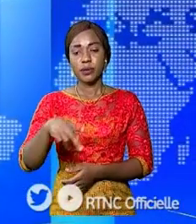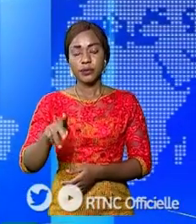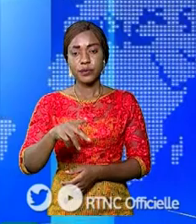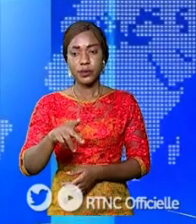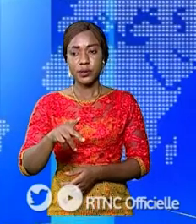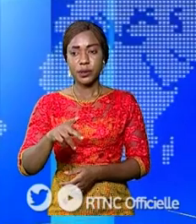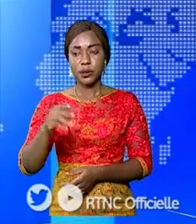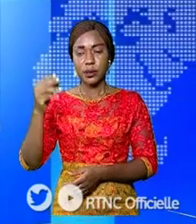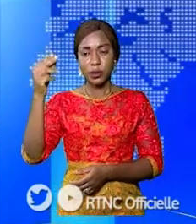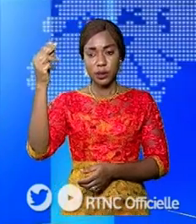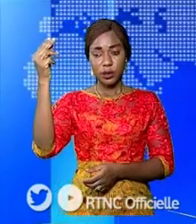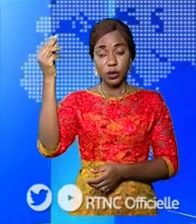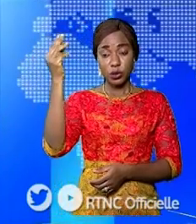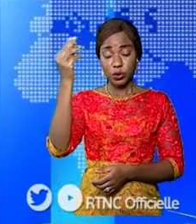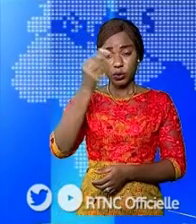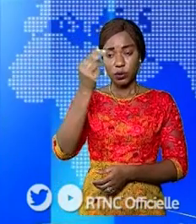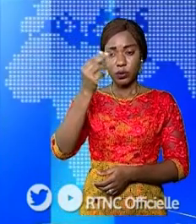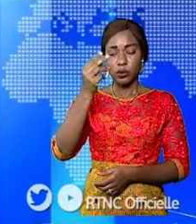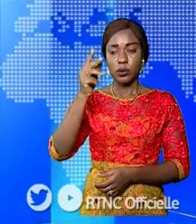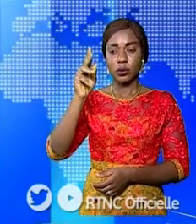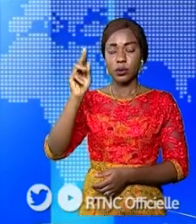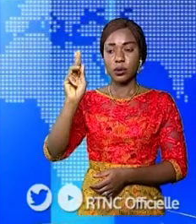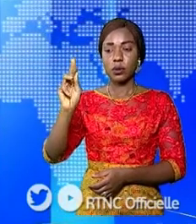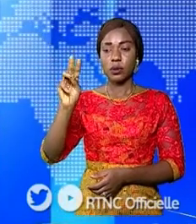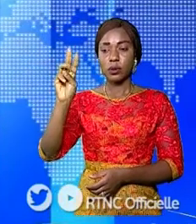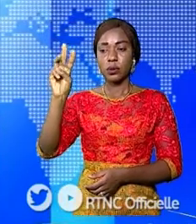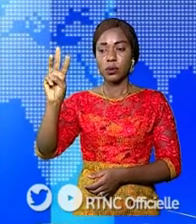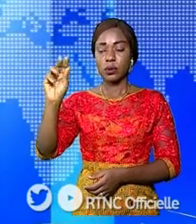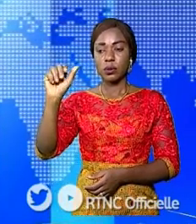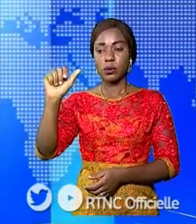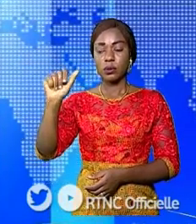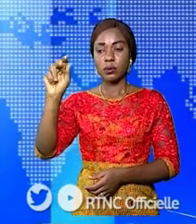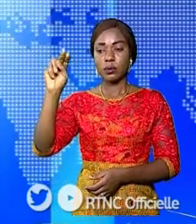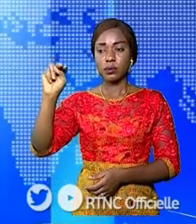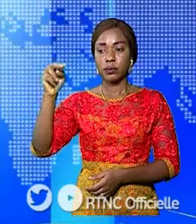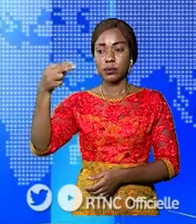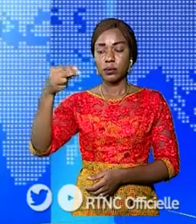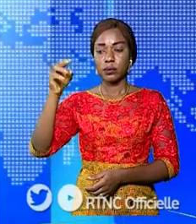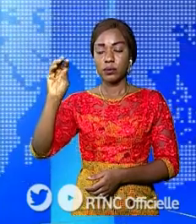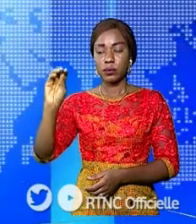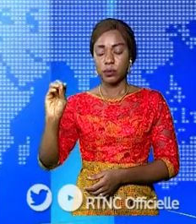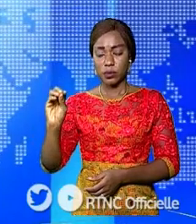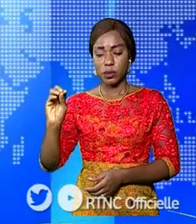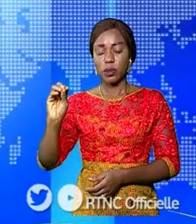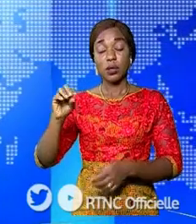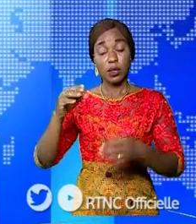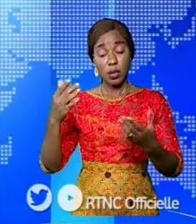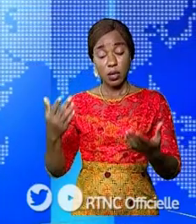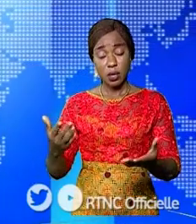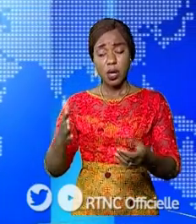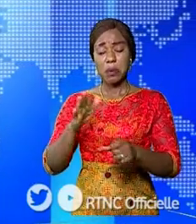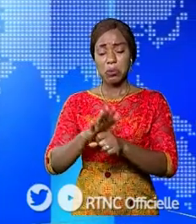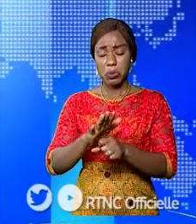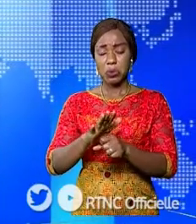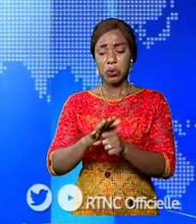est la province la plus touchée par la malnutrition des enfants de moins de 5 ans. Pour lutter contre cette maladie, le ministère